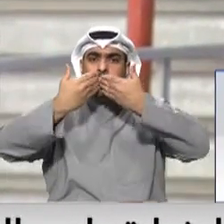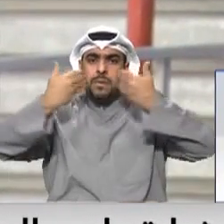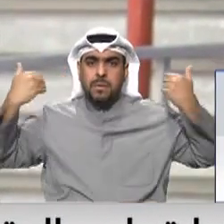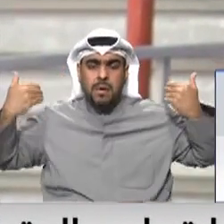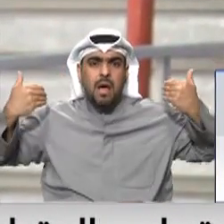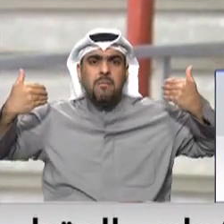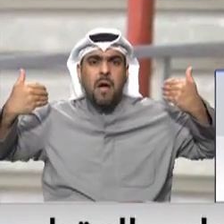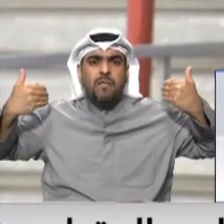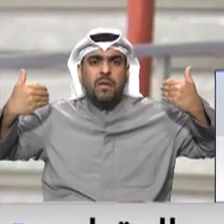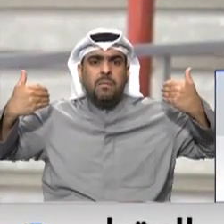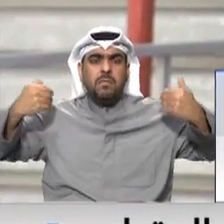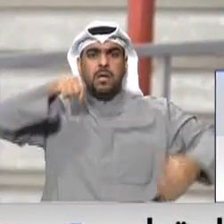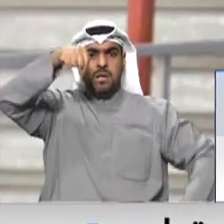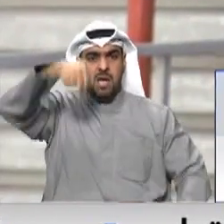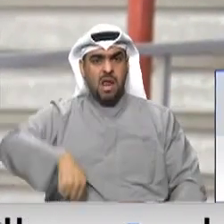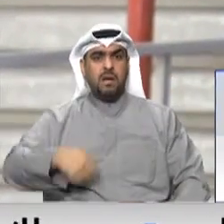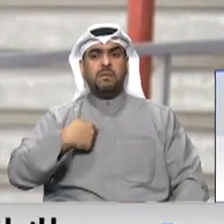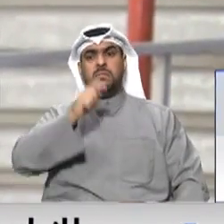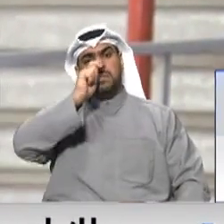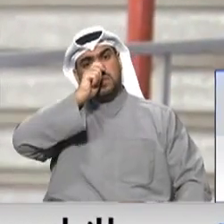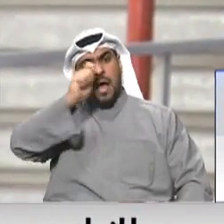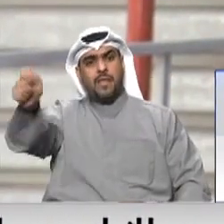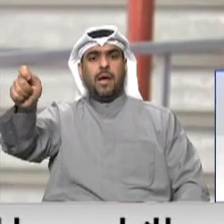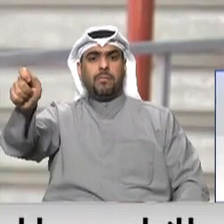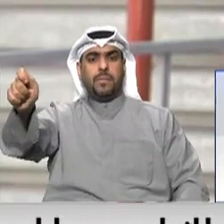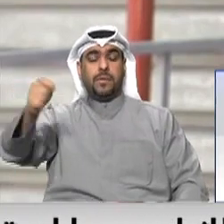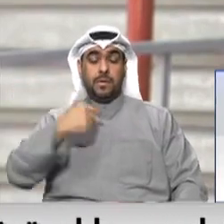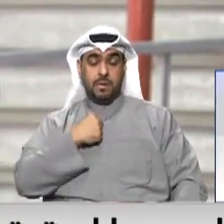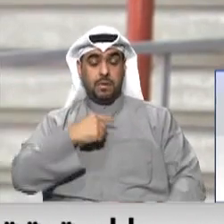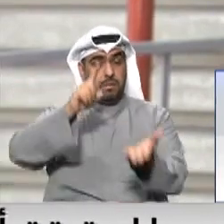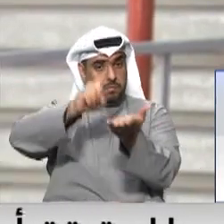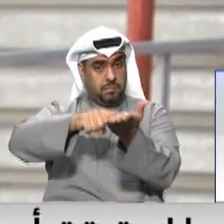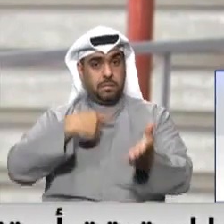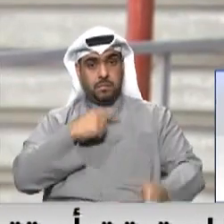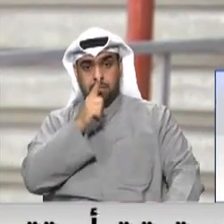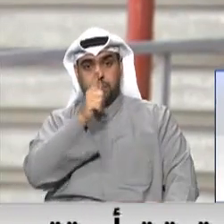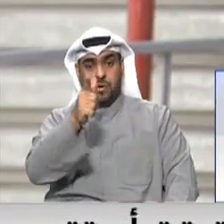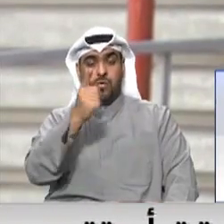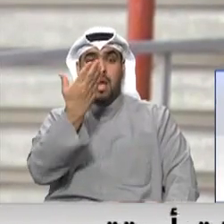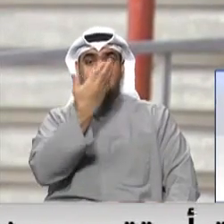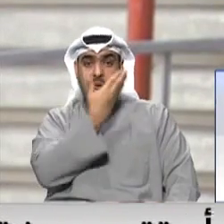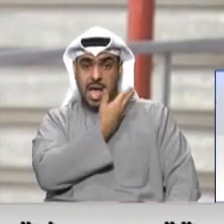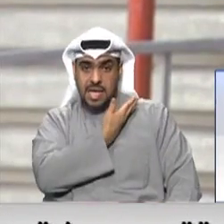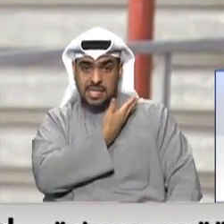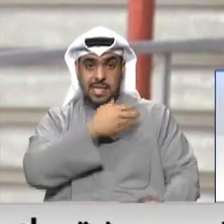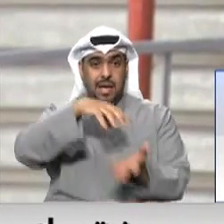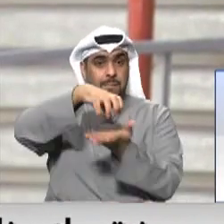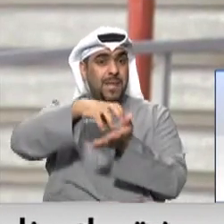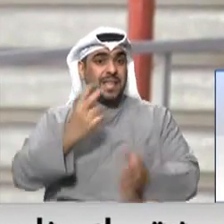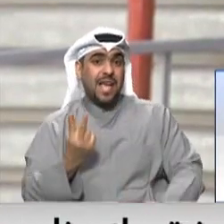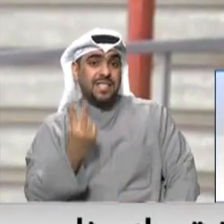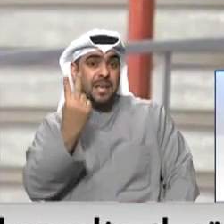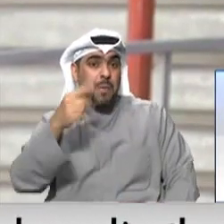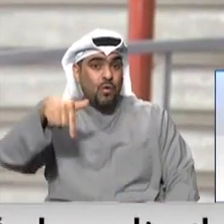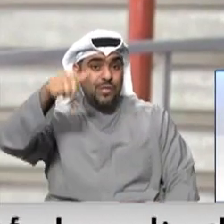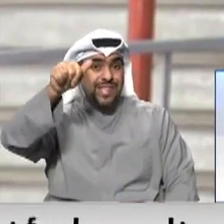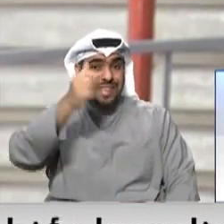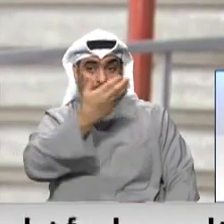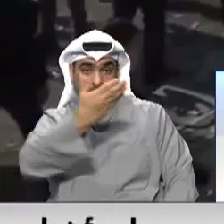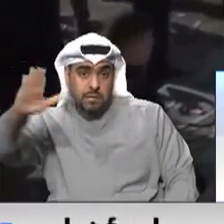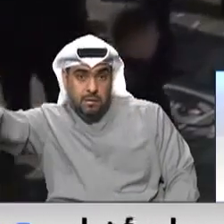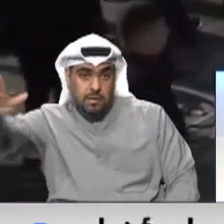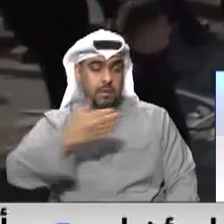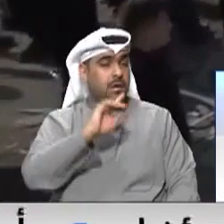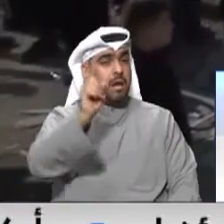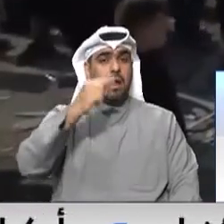سياسة الإرهاب التي تمارسها. نحن نؤكد أن قطاع غزة والضفة الغربية وحدة جغرافية واحدة، ولا يمكن لغزة أن تتخلى عن